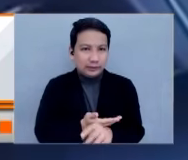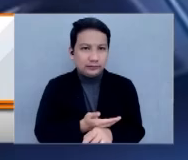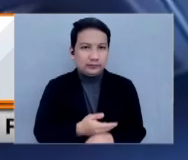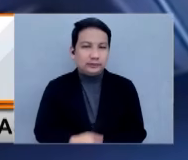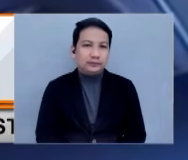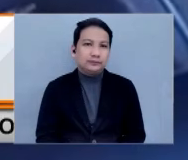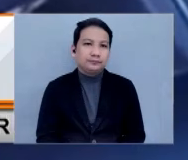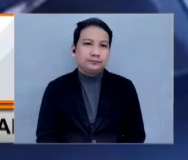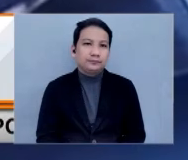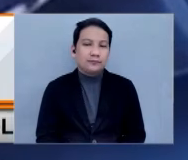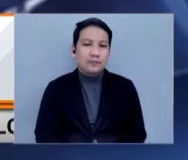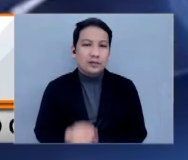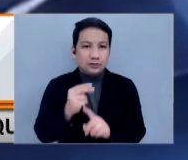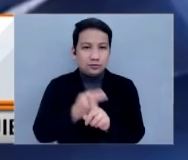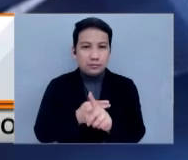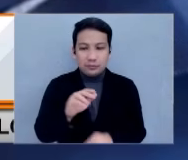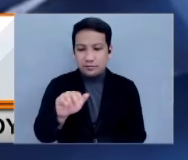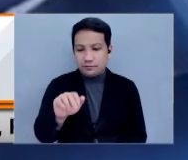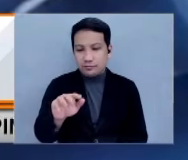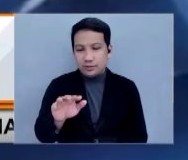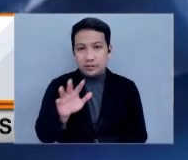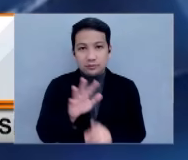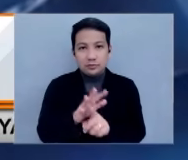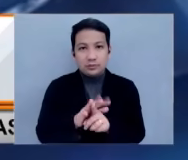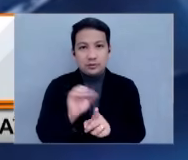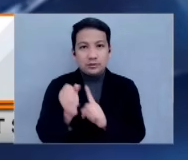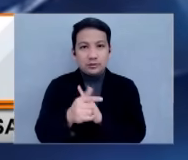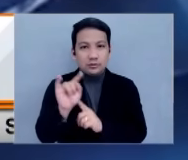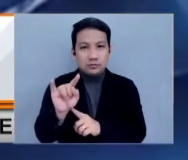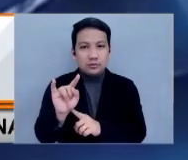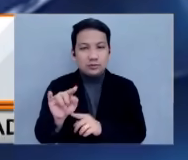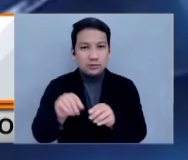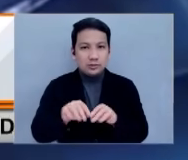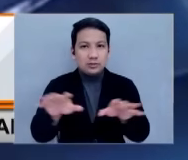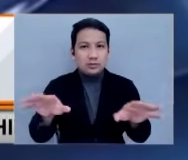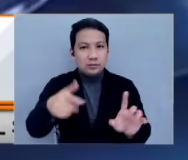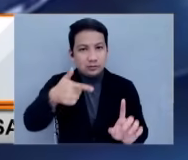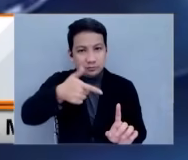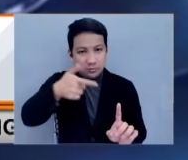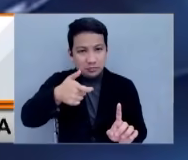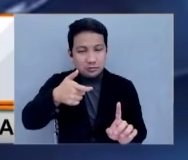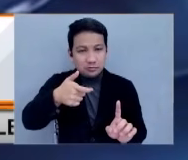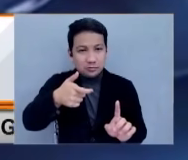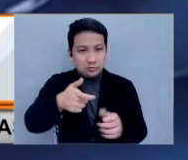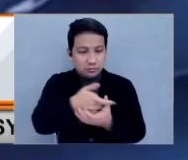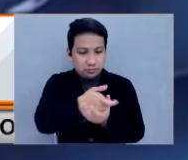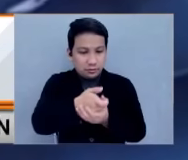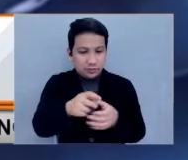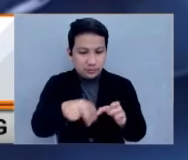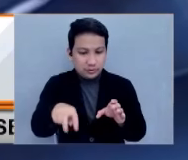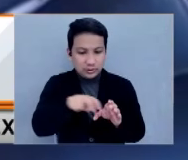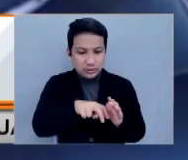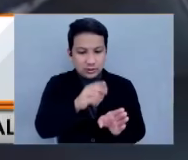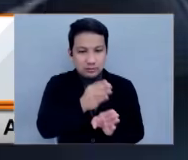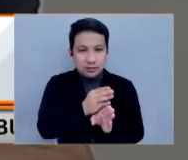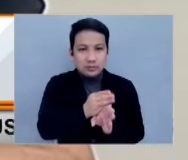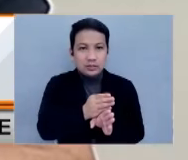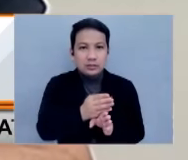Akinsin ng Nobyembre nang mag-viral sa social media ang brutal na pagpatay sa mag-living partner habang sakay ng bus sa Karanglan, Nueva